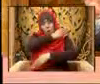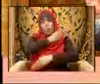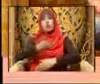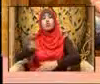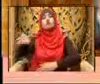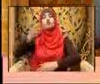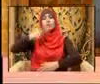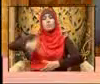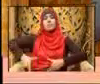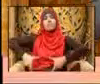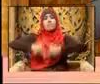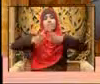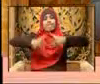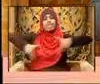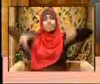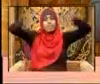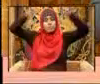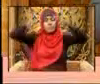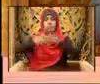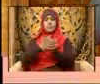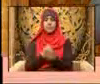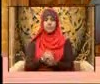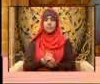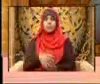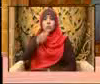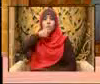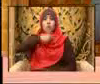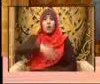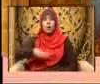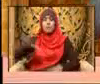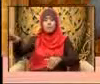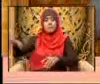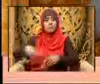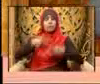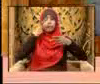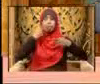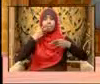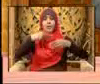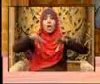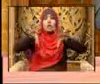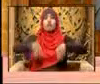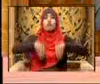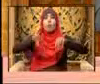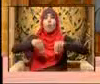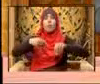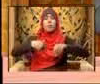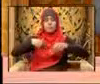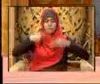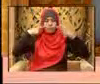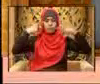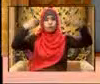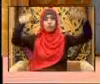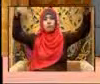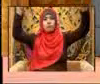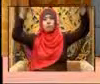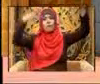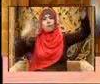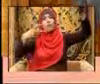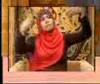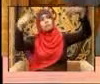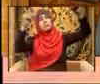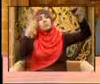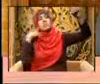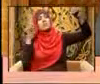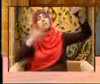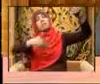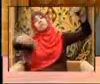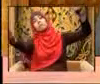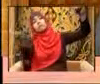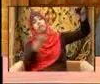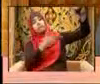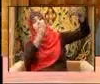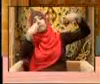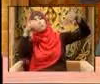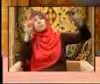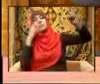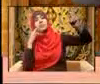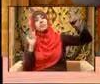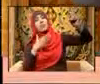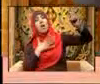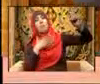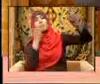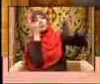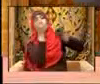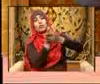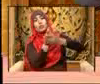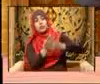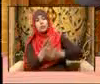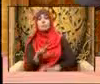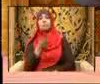جالس، وعرضهما النبي صلى الله عليه وسلم للبيع. عرضهم الرسول صلى الله عليه وسلم للبيع. من يشتري هذا؟ قال أحد